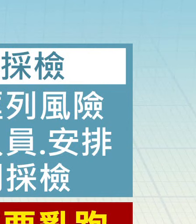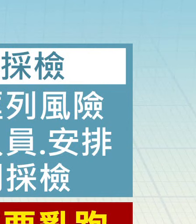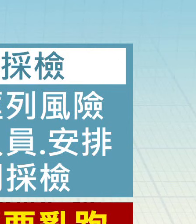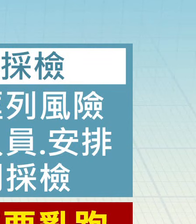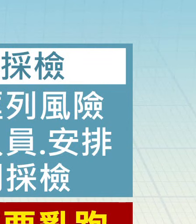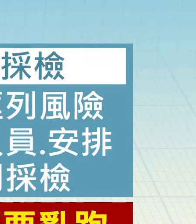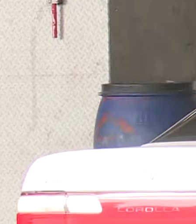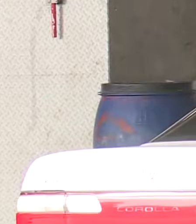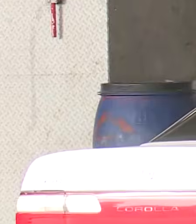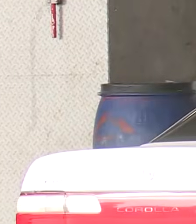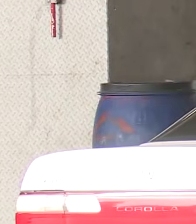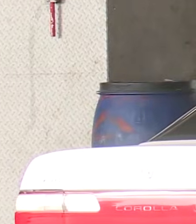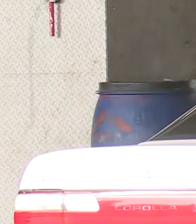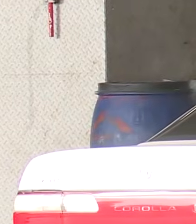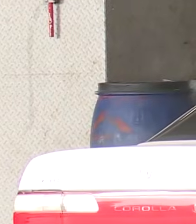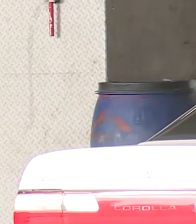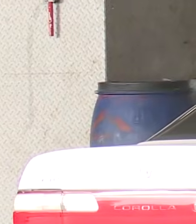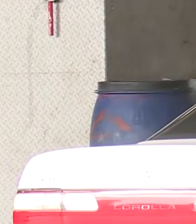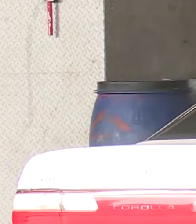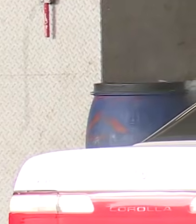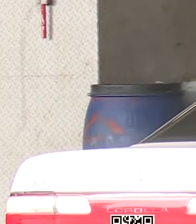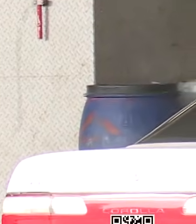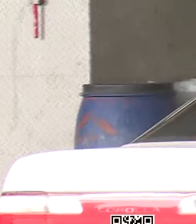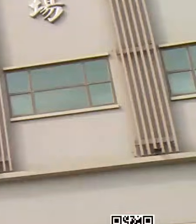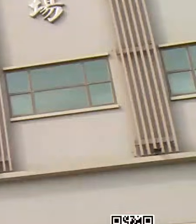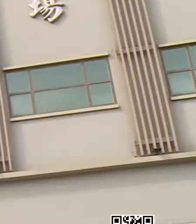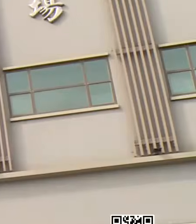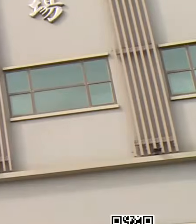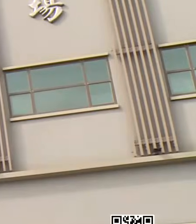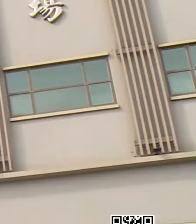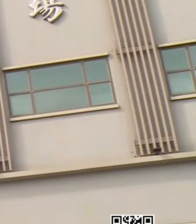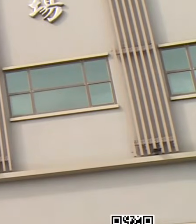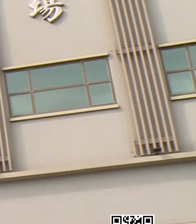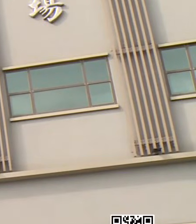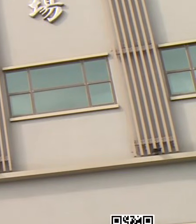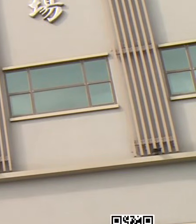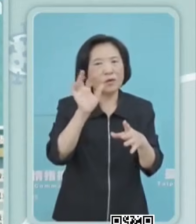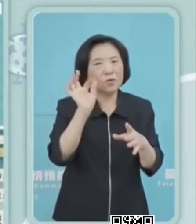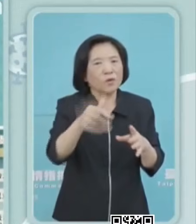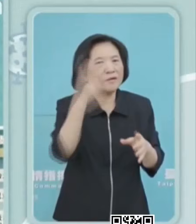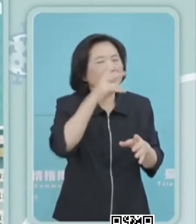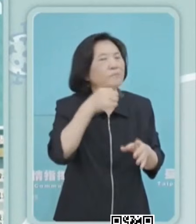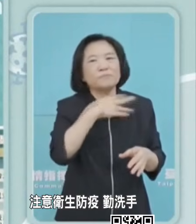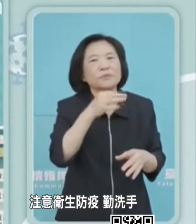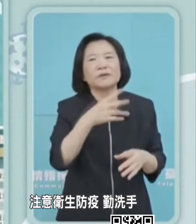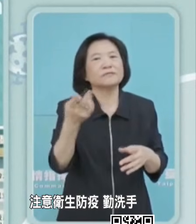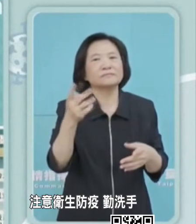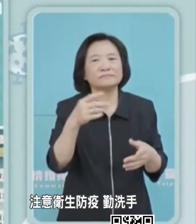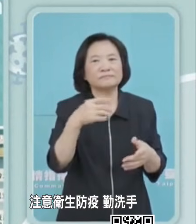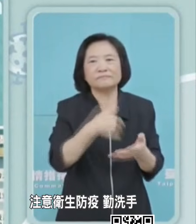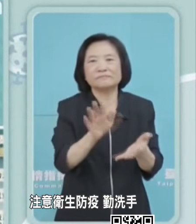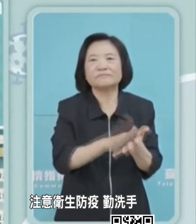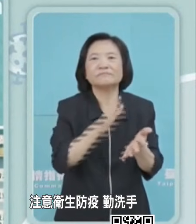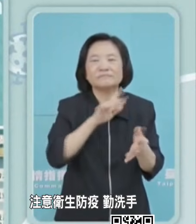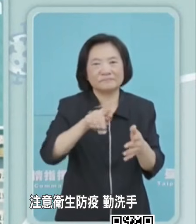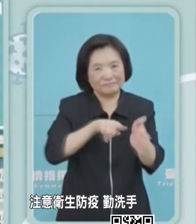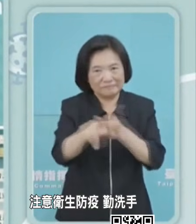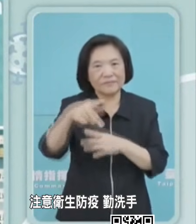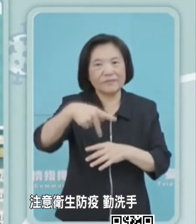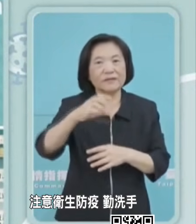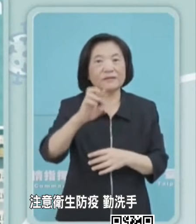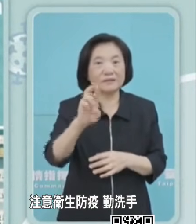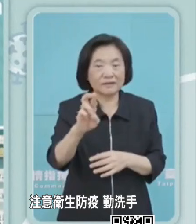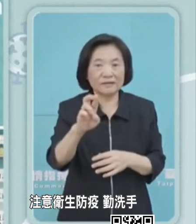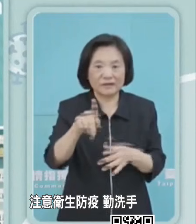要移动，不要乱跑。北市府也要在万华地区设 PCR 社区筛检站。 我们要把附近的这个